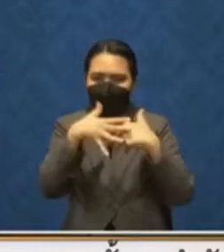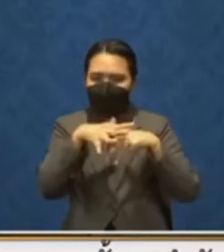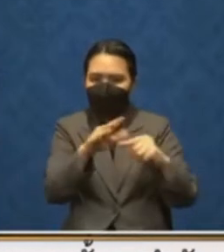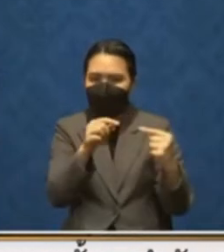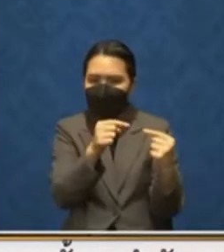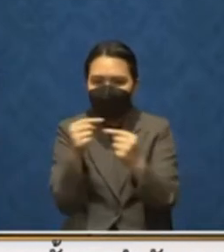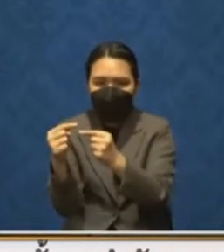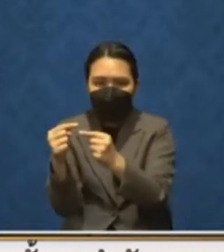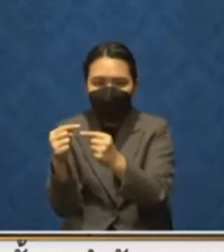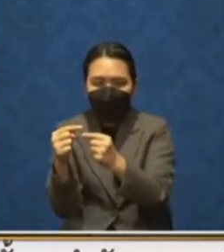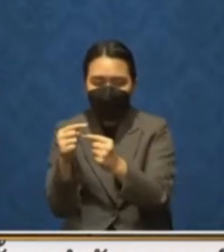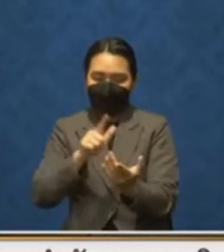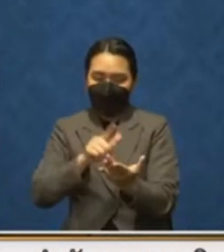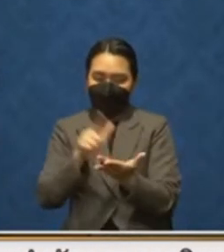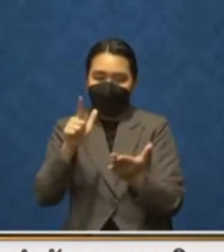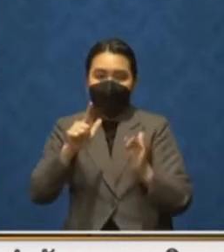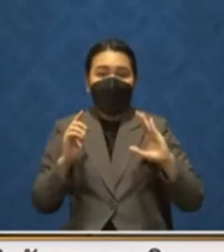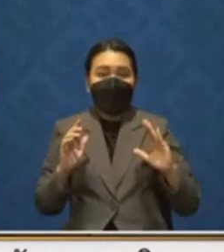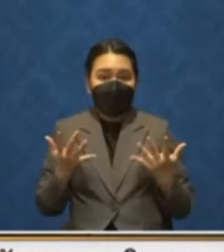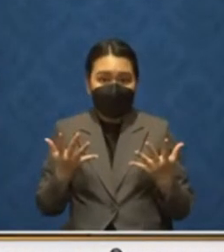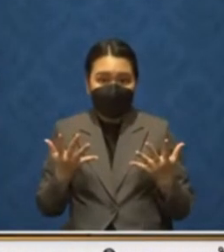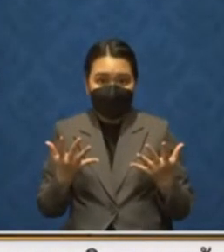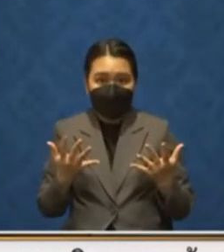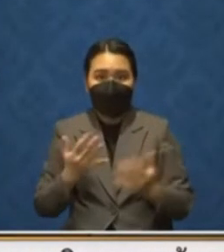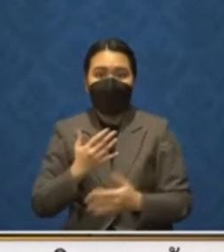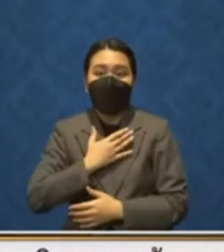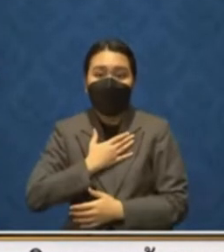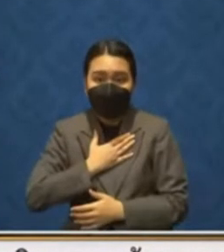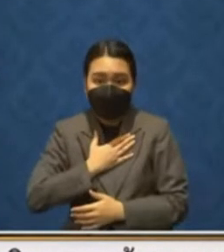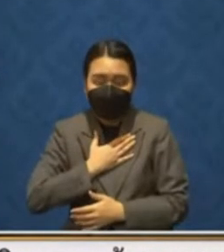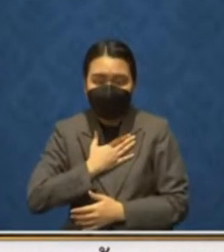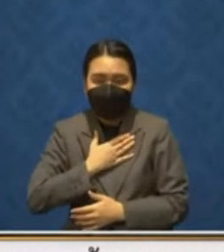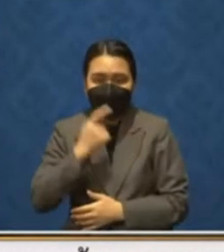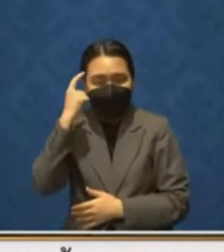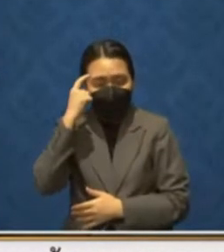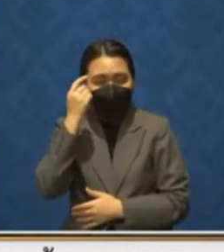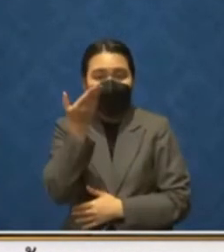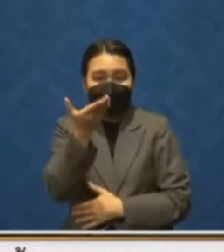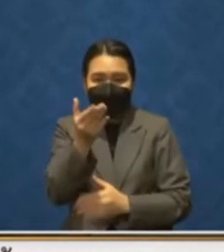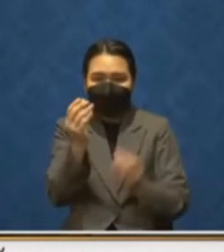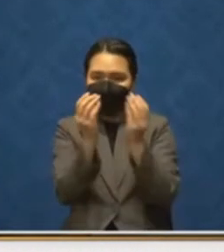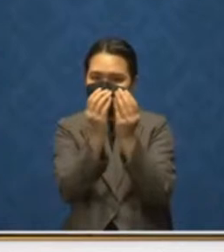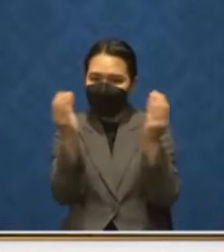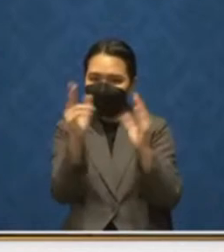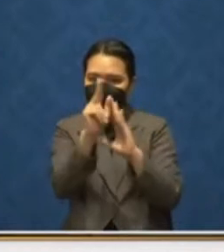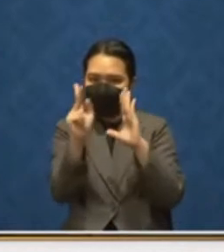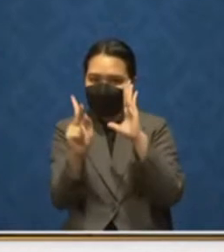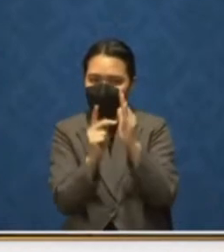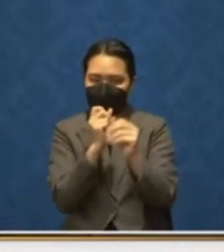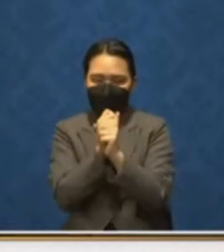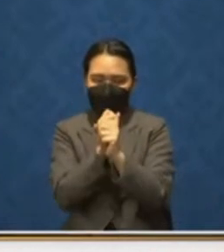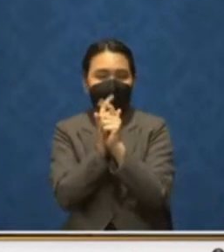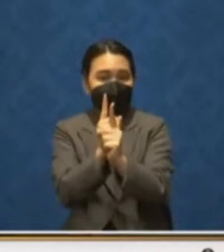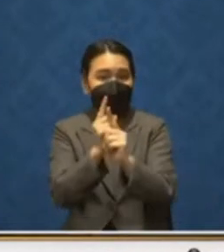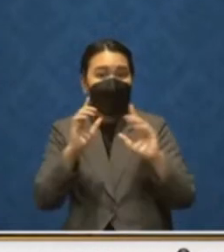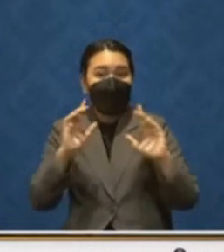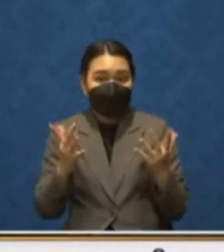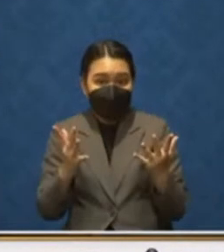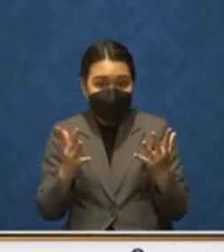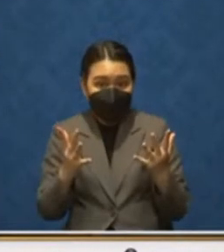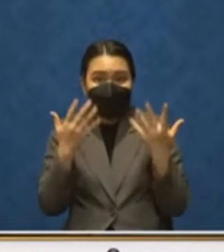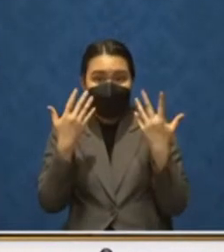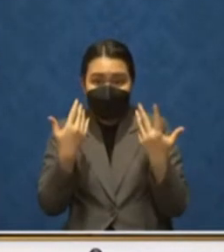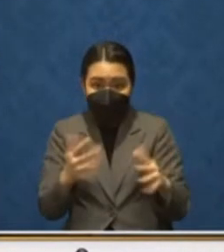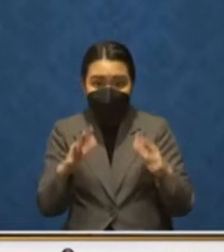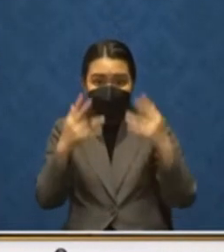ไม่ลาออกด้วยครับผมก็ถือว่าท่านฝ่าฝืนราชบัณฑูรนะครับอาจารย์ที่คุณประยุทธ์ฝ่าฝืนและธรรมนูญ